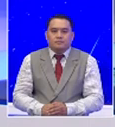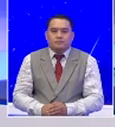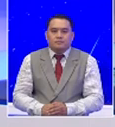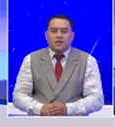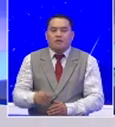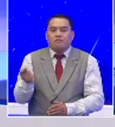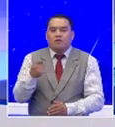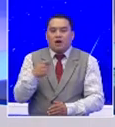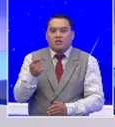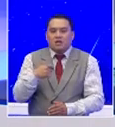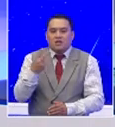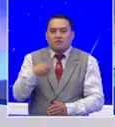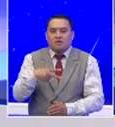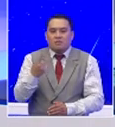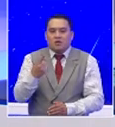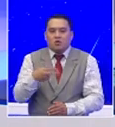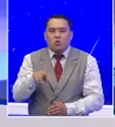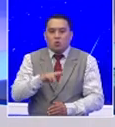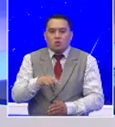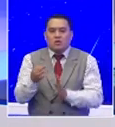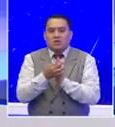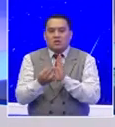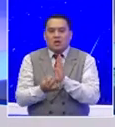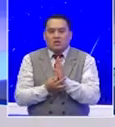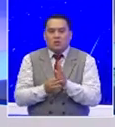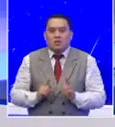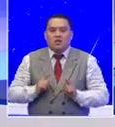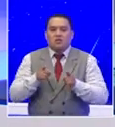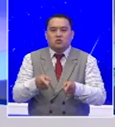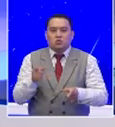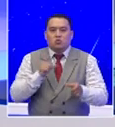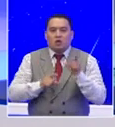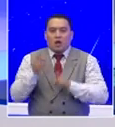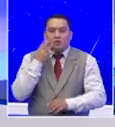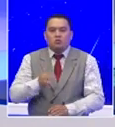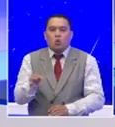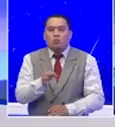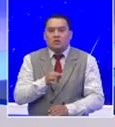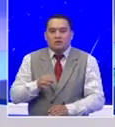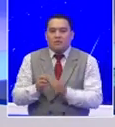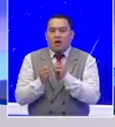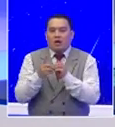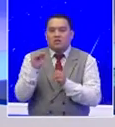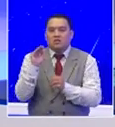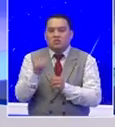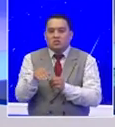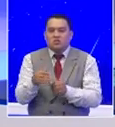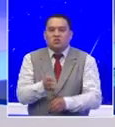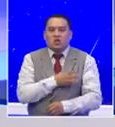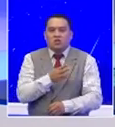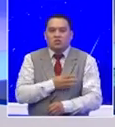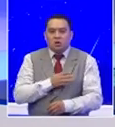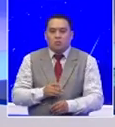В воскресенье 21 июня к сдаче единого тестирования приступили и абитуриенты Алматинской области. 11